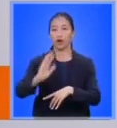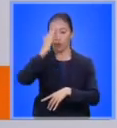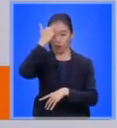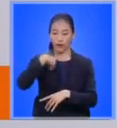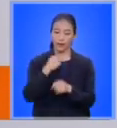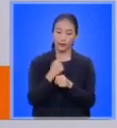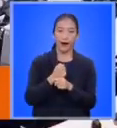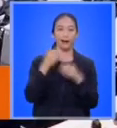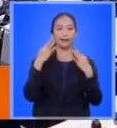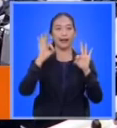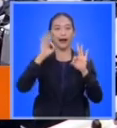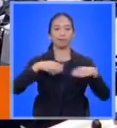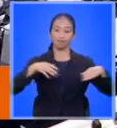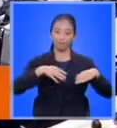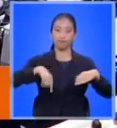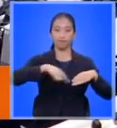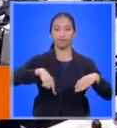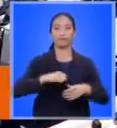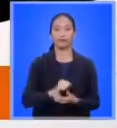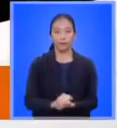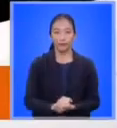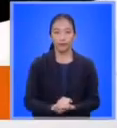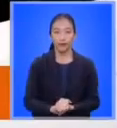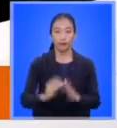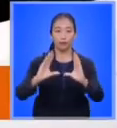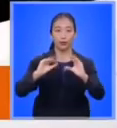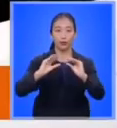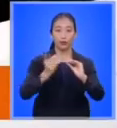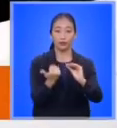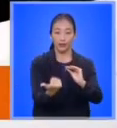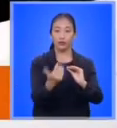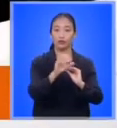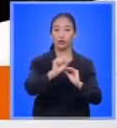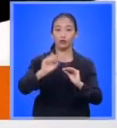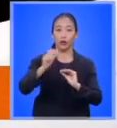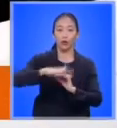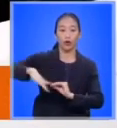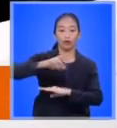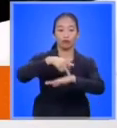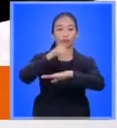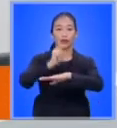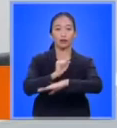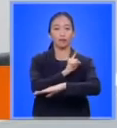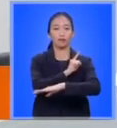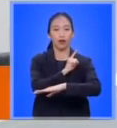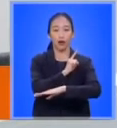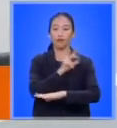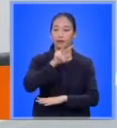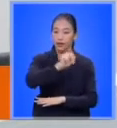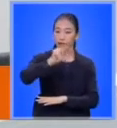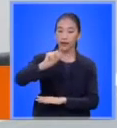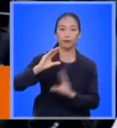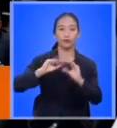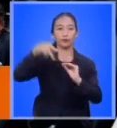ตามแนวทางของพรรคสำหรับการประชุมสภาผู้แทนราษฎรในวันนี้นะครับประธานสภาผู้แทนราษฎรก็ได้มีการนัดประชุมนัดพิเศษ